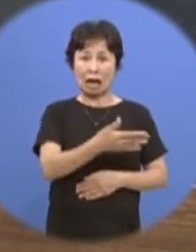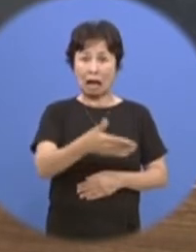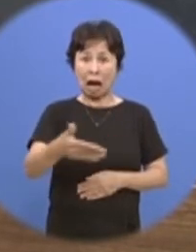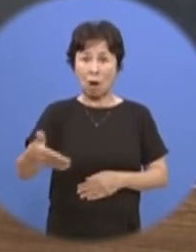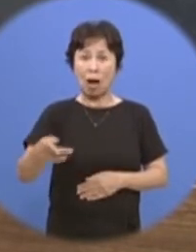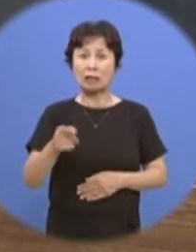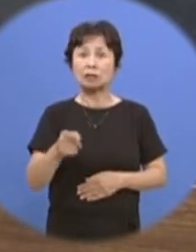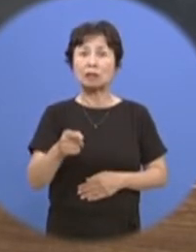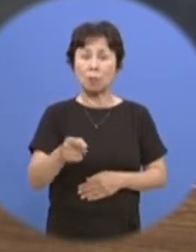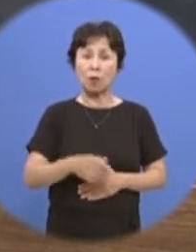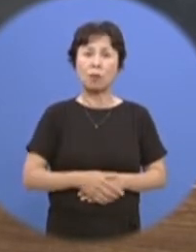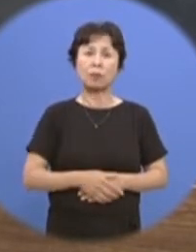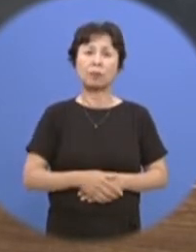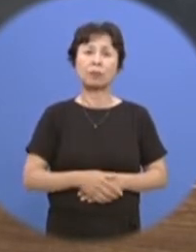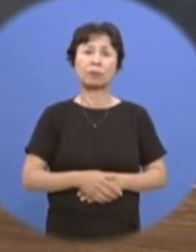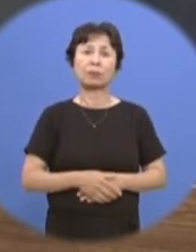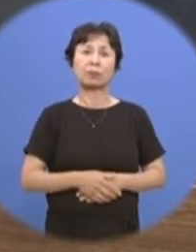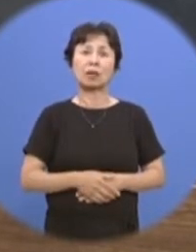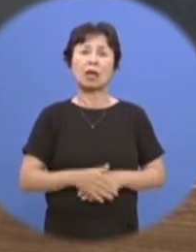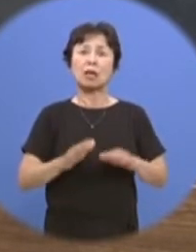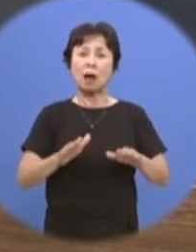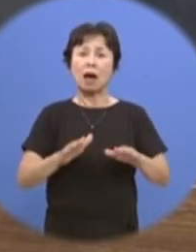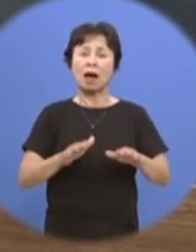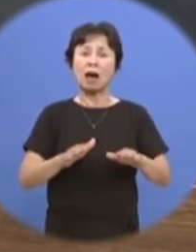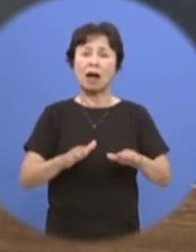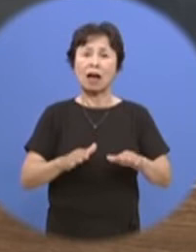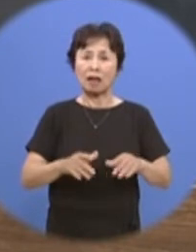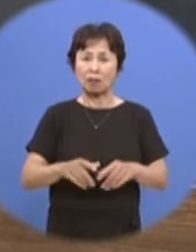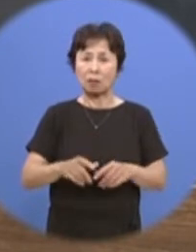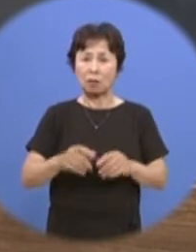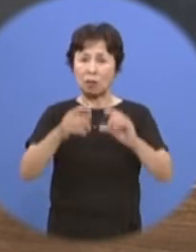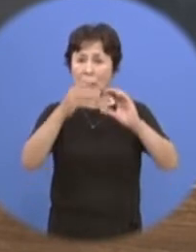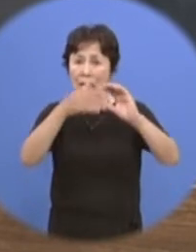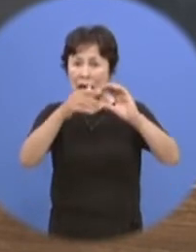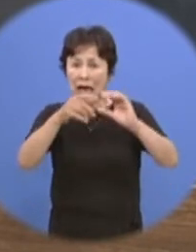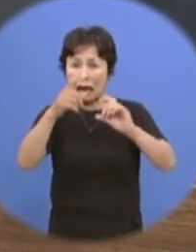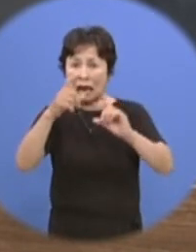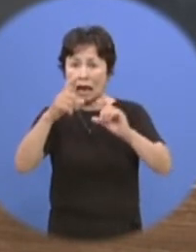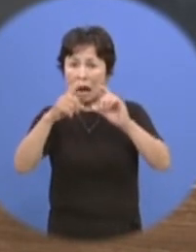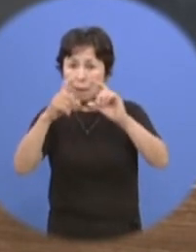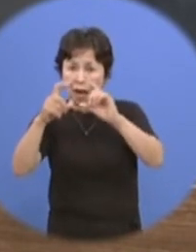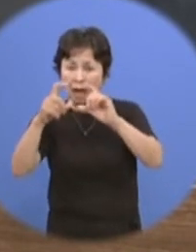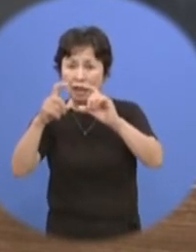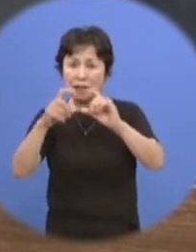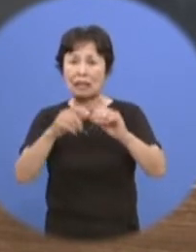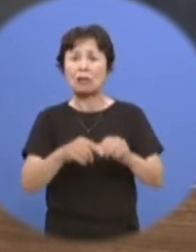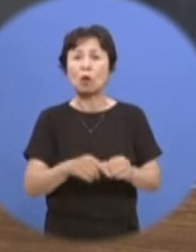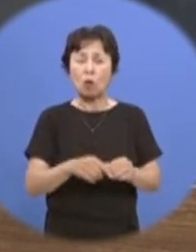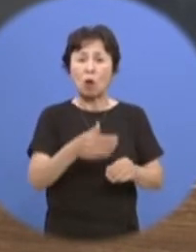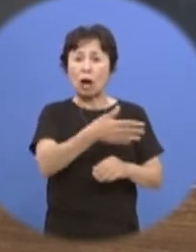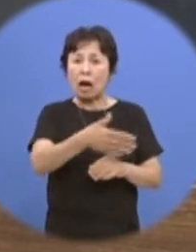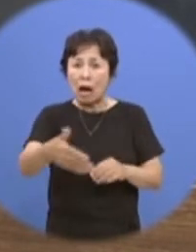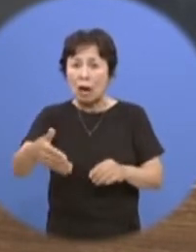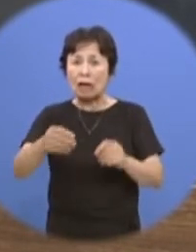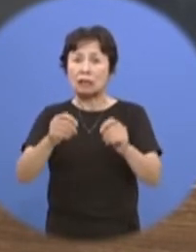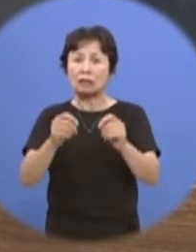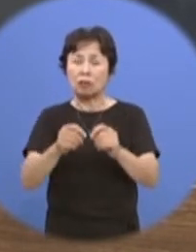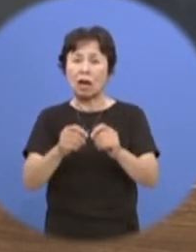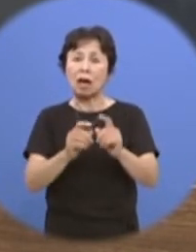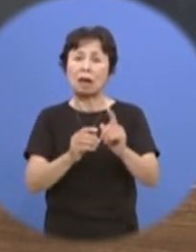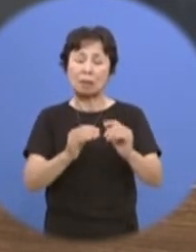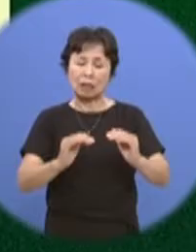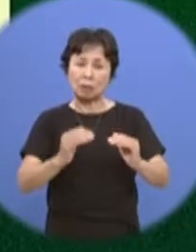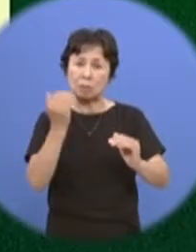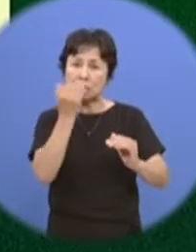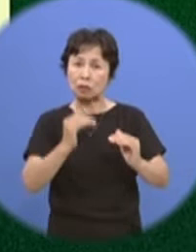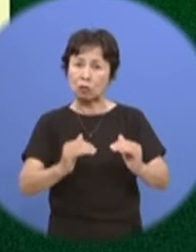けど、川にはね今猛烈な勢いで監視カメラとかね、 はい、 そういうのをあれ水位計ですね、うん、そういうものをたくさんつ